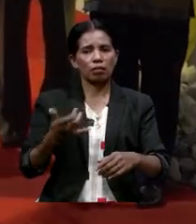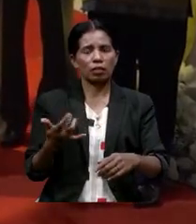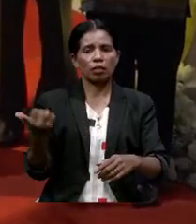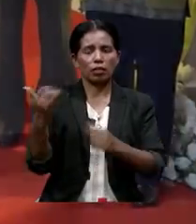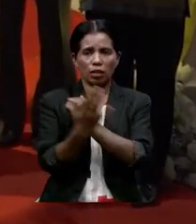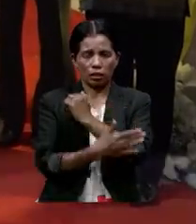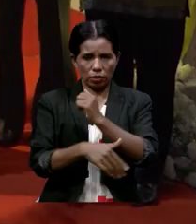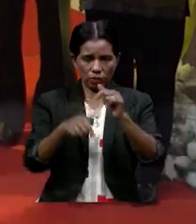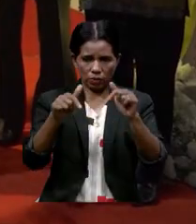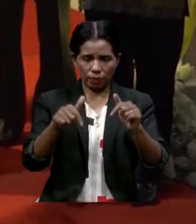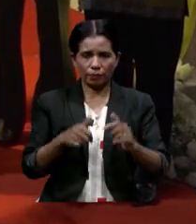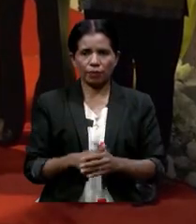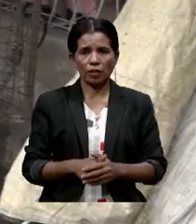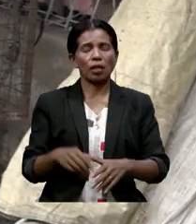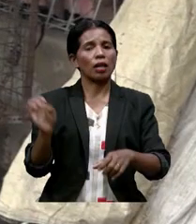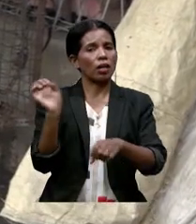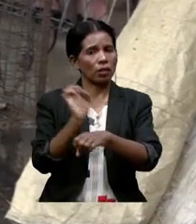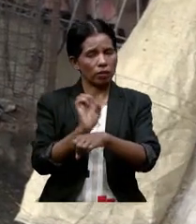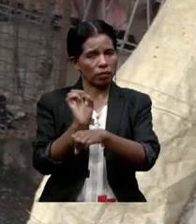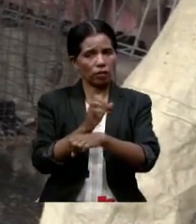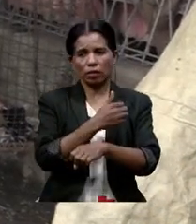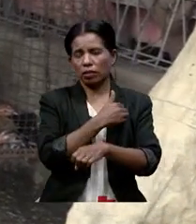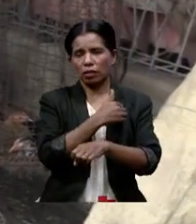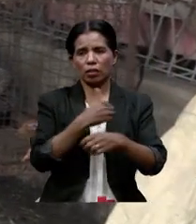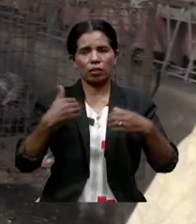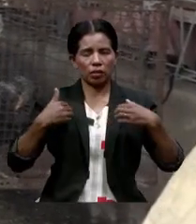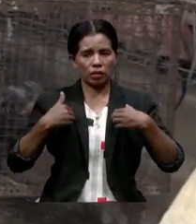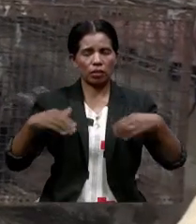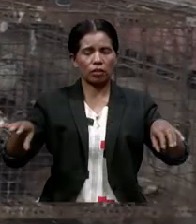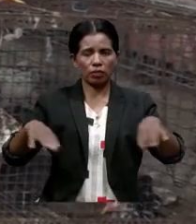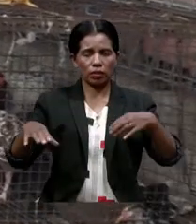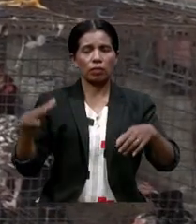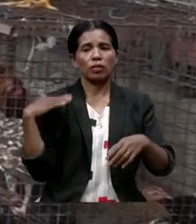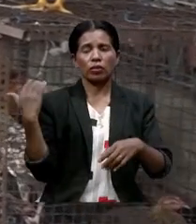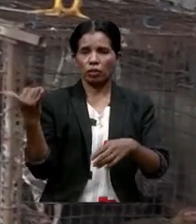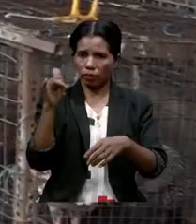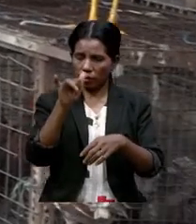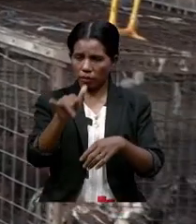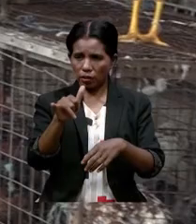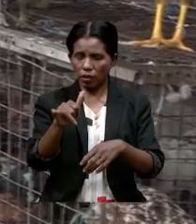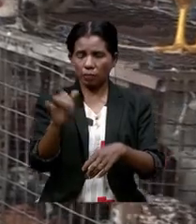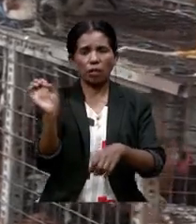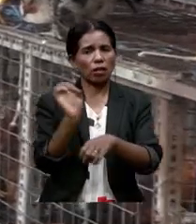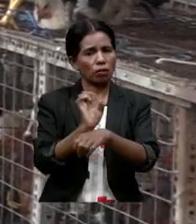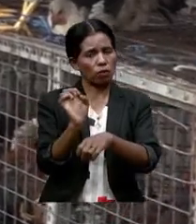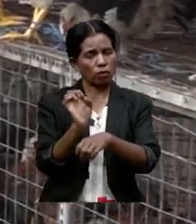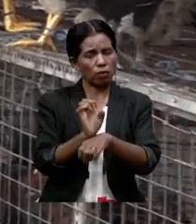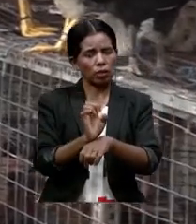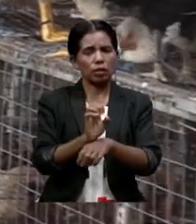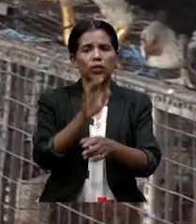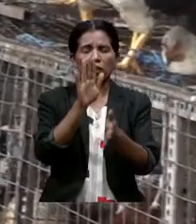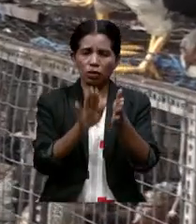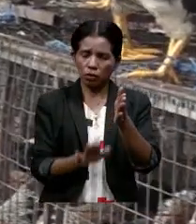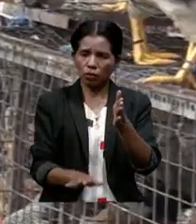railaran. Iha aspeto ekonomia ladauk iha kampu trabalho ba foinsai sira roda ekonomia railara seihak